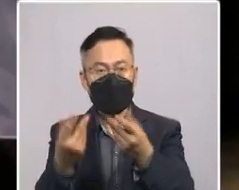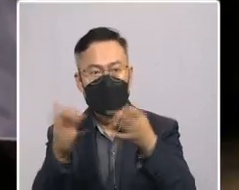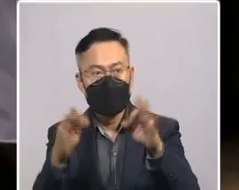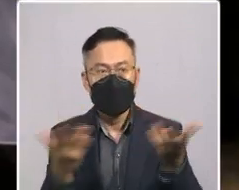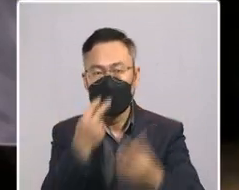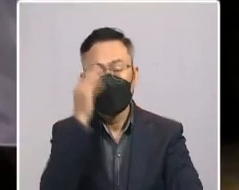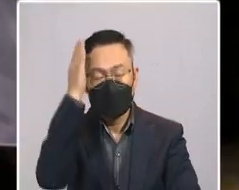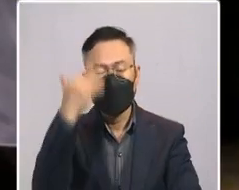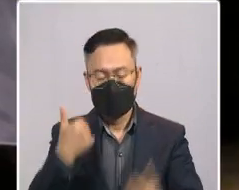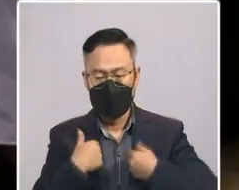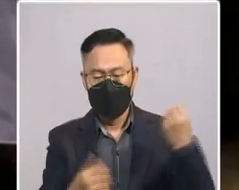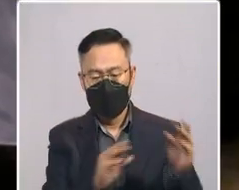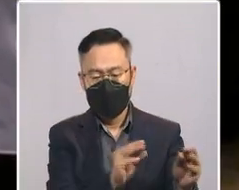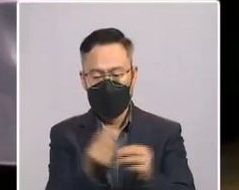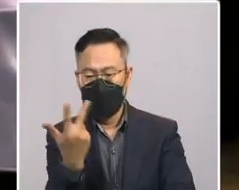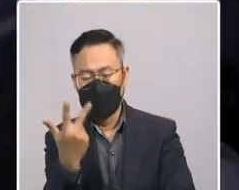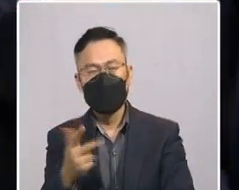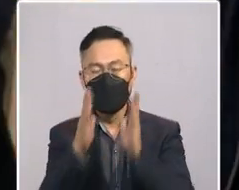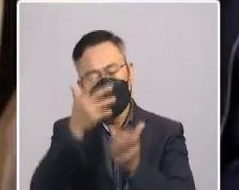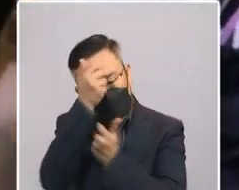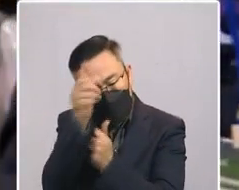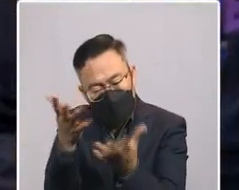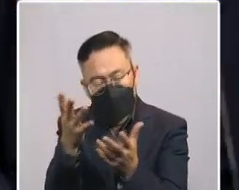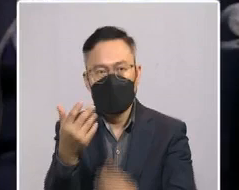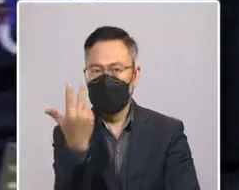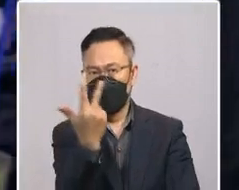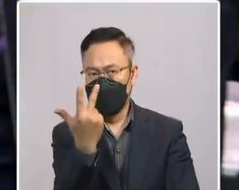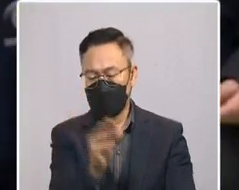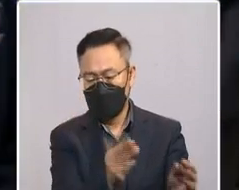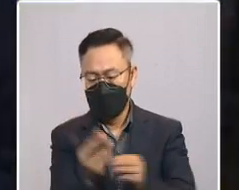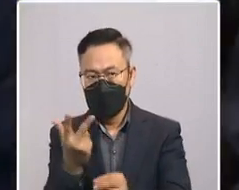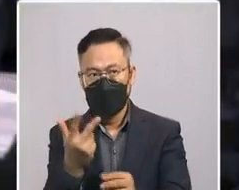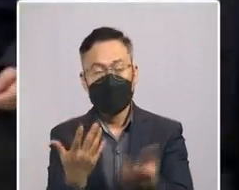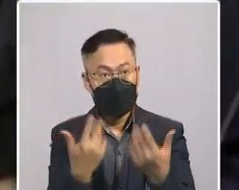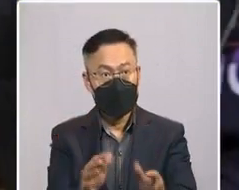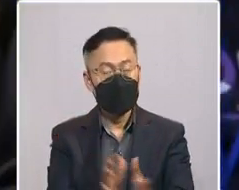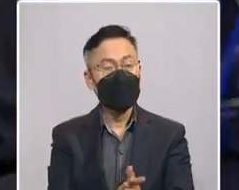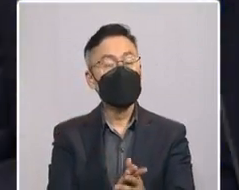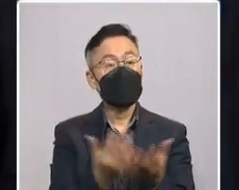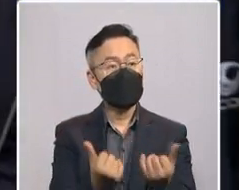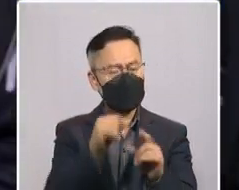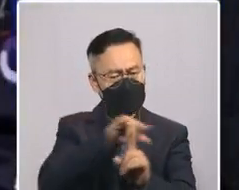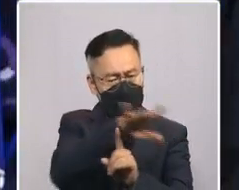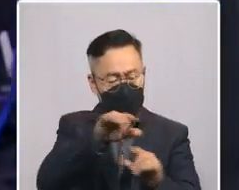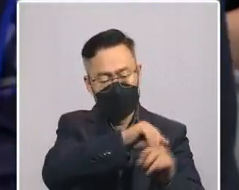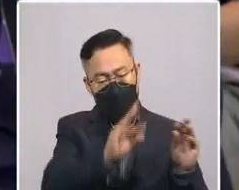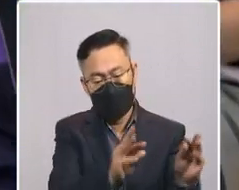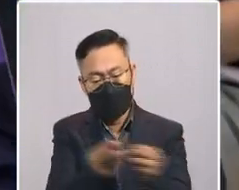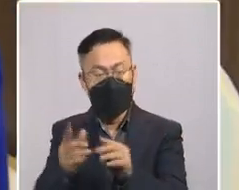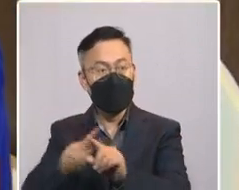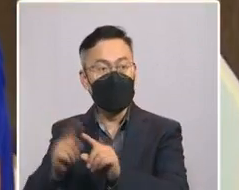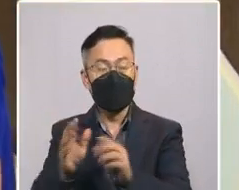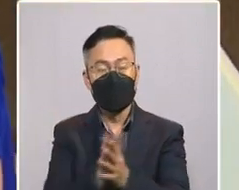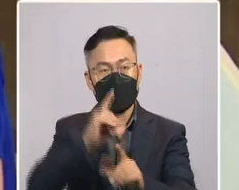ที่ต้องมีการเปิดประมูลในเดือนกุมภาพันธ์นี้นะคะก็เนื่องจากว่าคลื่นวิทยุเนี่ยจะสิ้นสุดสัมปทานในวันที่3เมษายนค่ะหาก